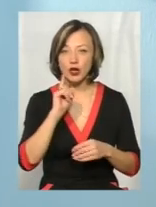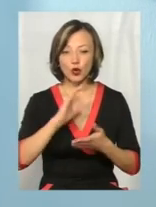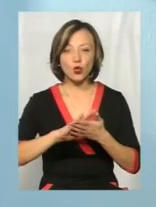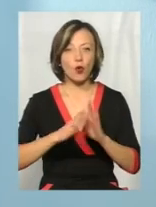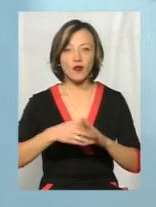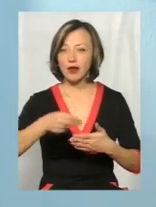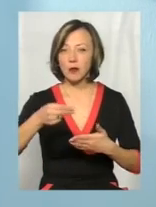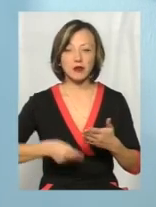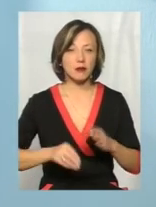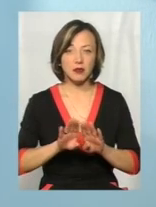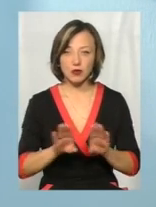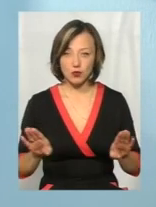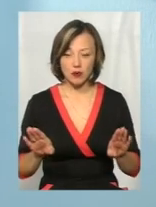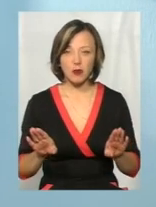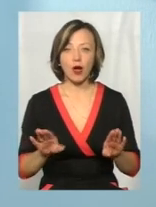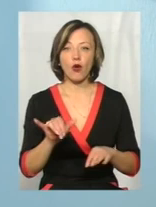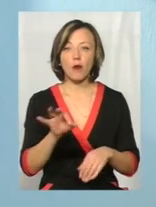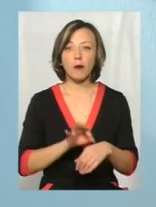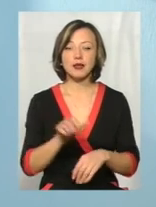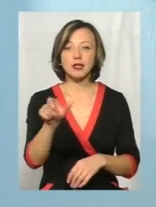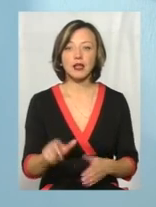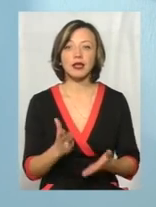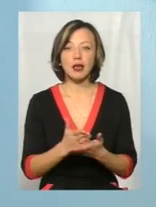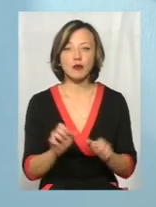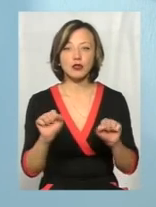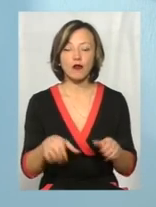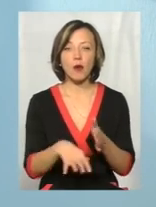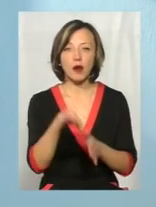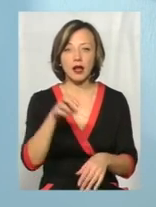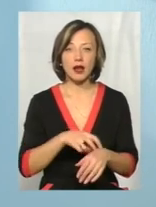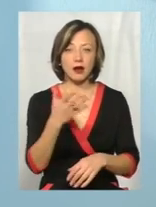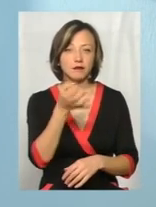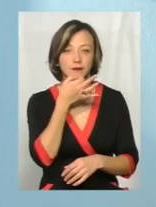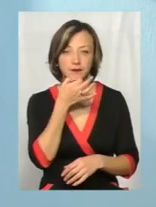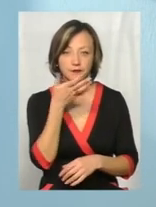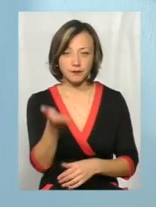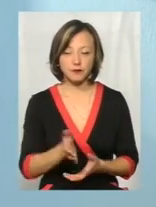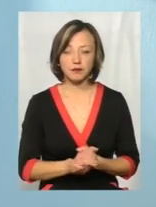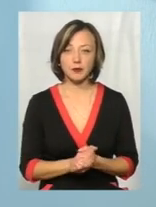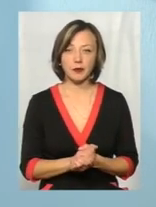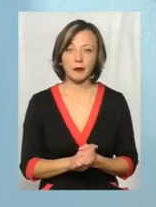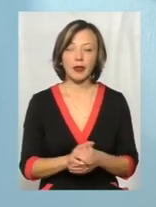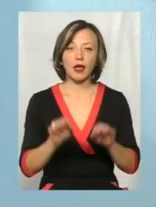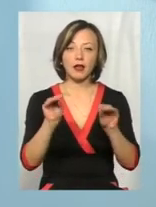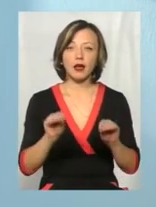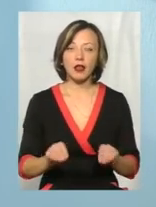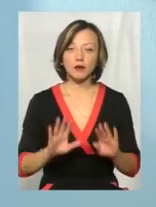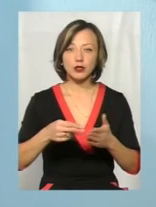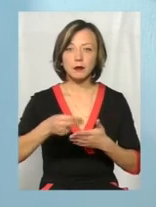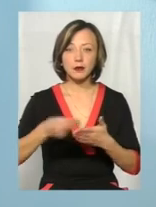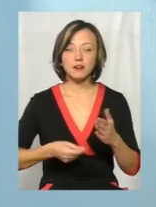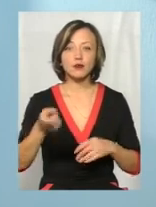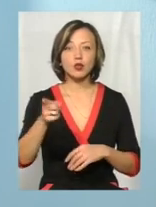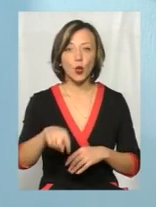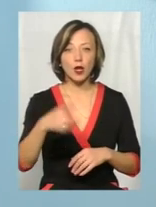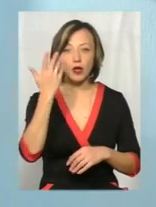декларації не підписуємо. У пацієнта є можливість обрати лікаря, який йому подобається. Декларації будуть підписуватися тоді,